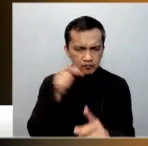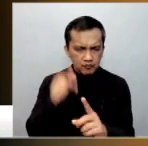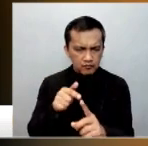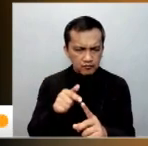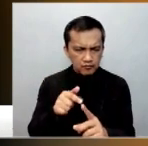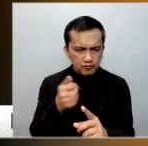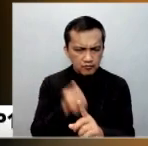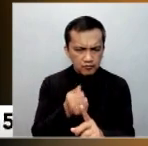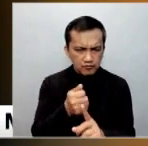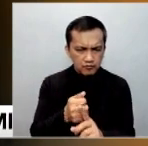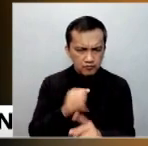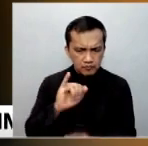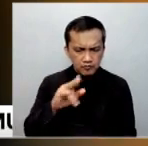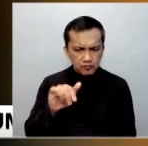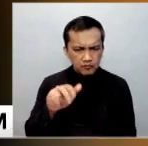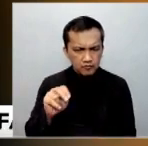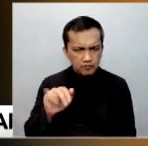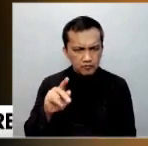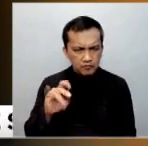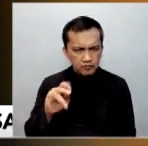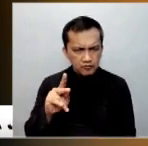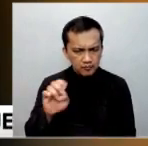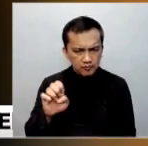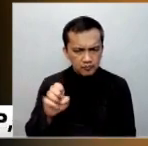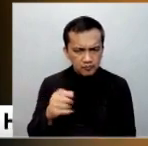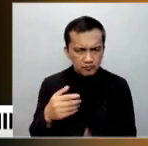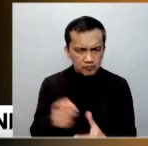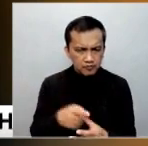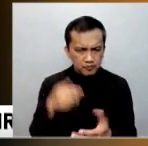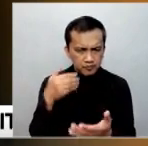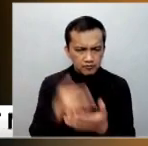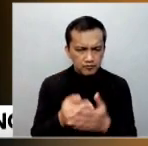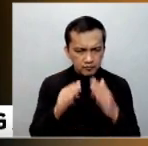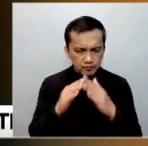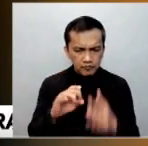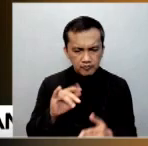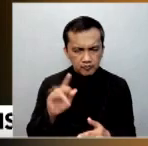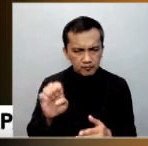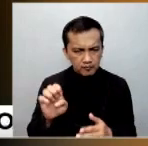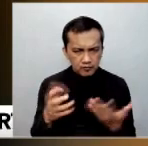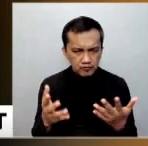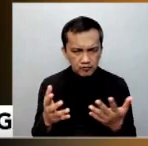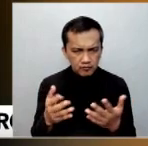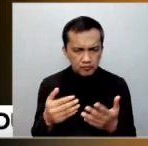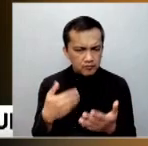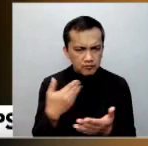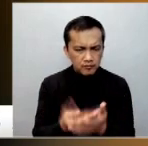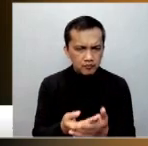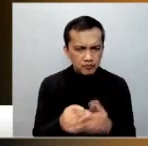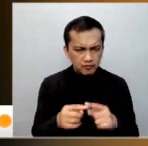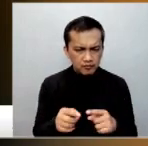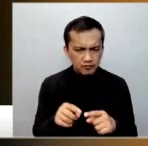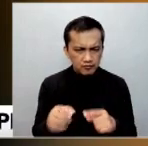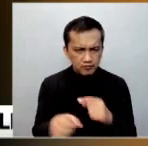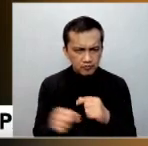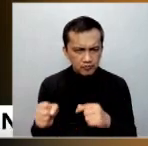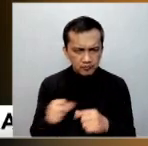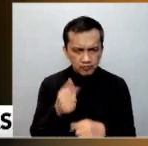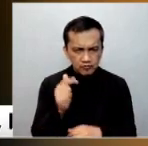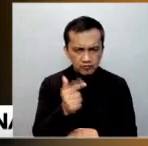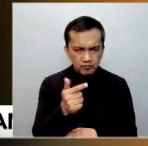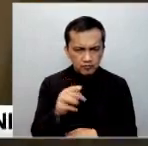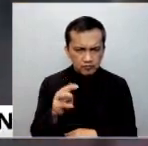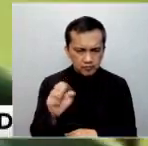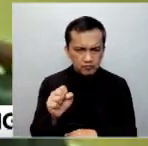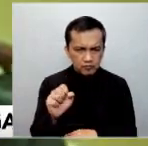si Juan Cavile. Sa unang punta raw ng mga operatiba sa bahay ng mga Cavile, wala sa naabutan pero may nakuha umanong 20 grams ang hinihinalang